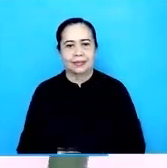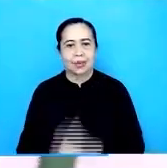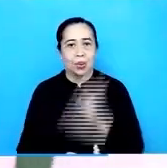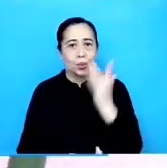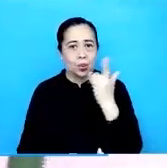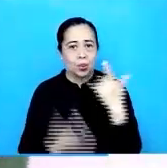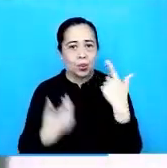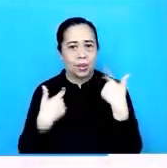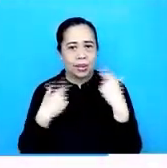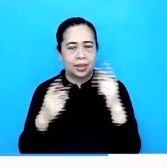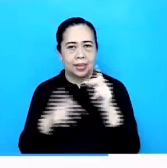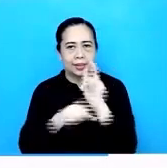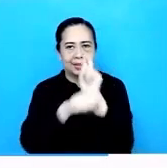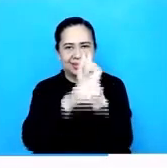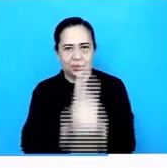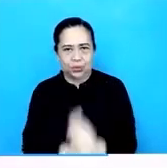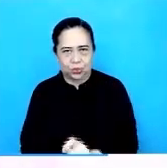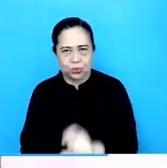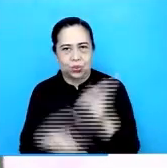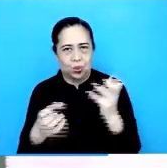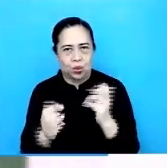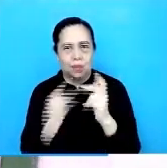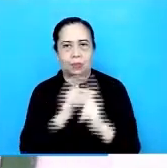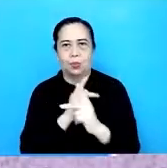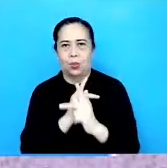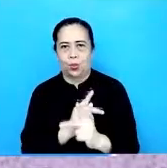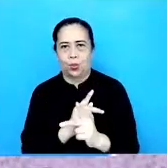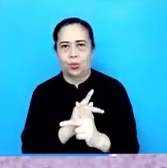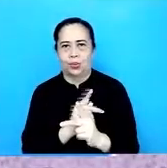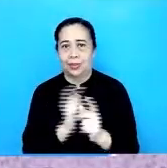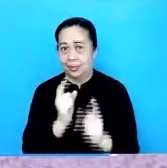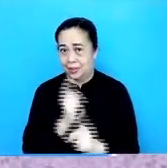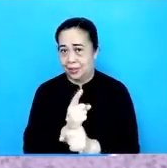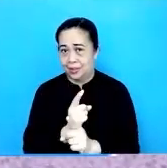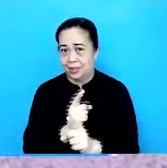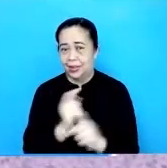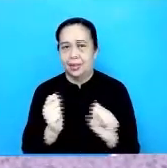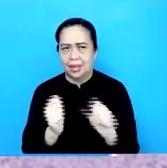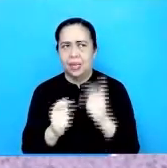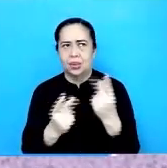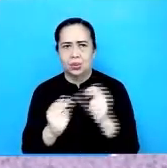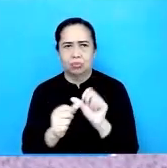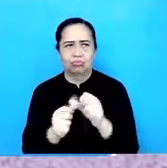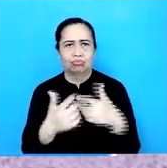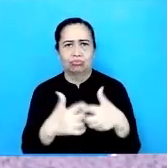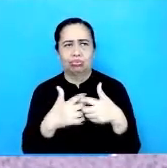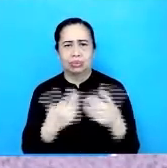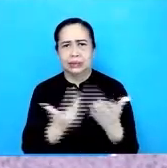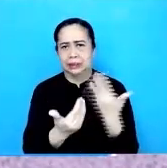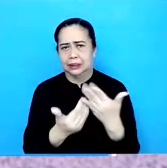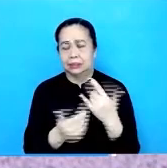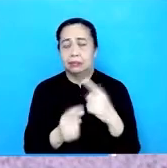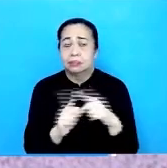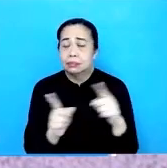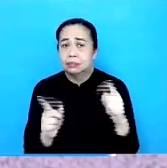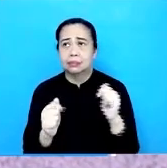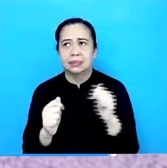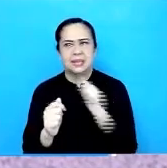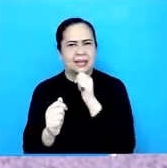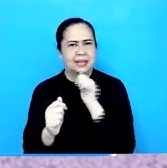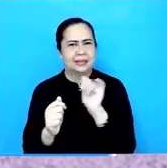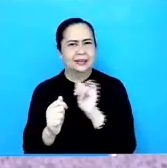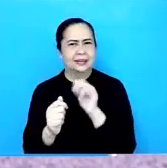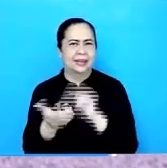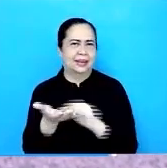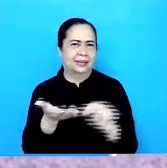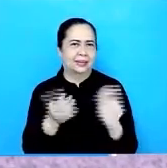that tradition that you want to protect. Mm. Right? I mean, yes, you can do everything conveniently, but it's not so